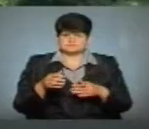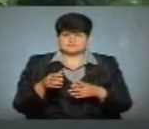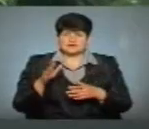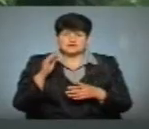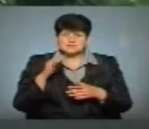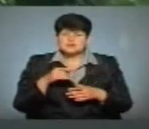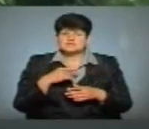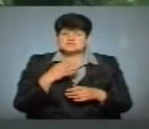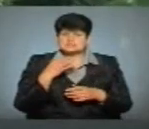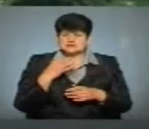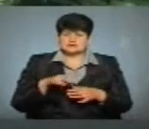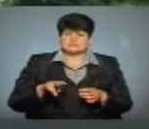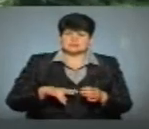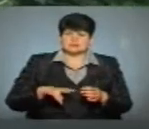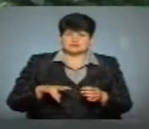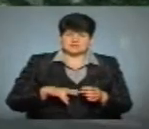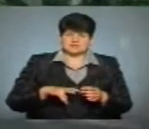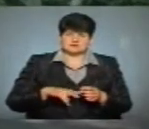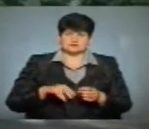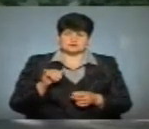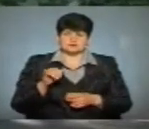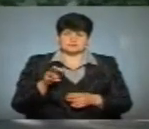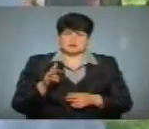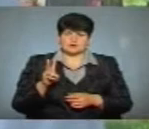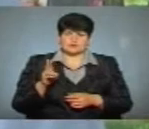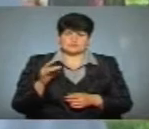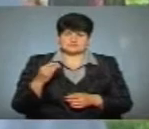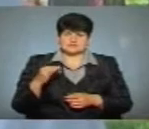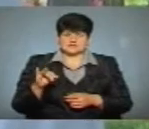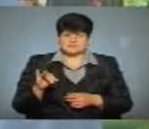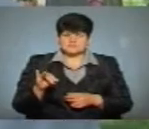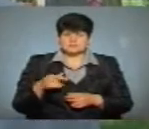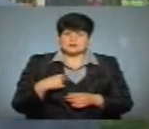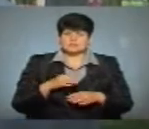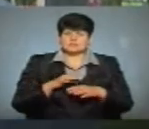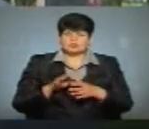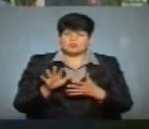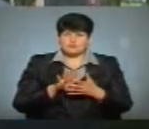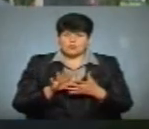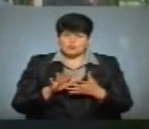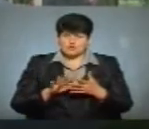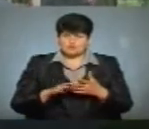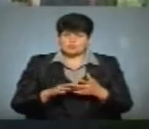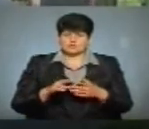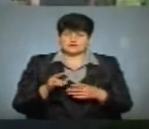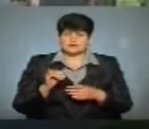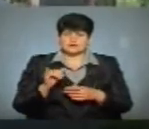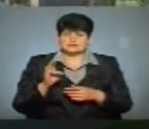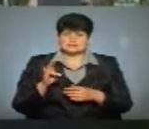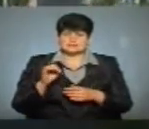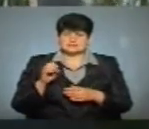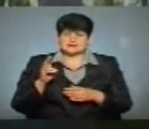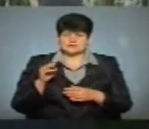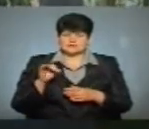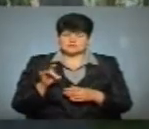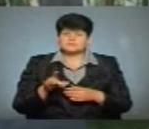тернопільського підприємства «Профілактична дезінфекція» Ігор М'яковський. Ми проводимо обробку препаратом інсектоакарицидним,